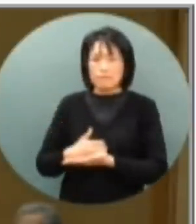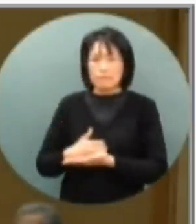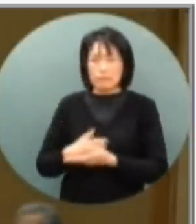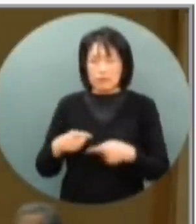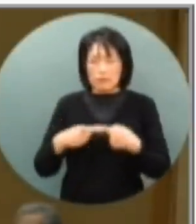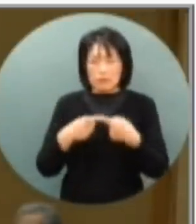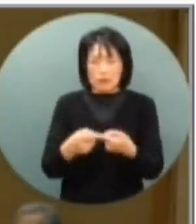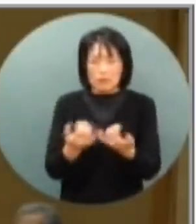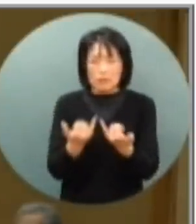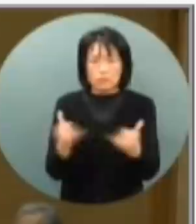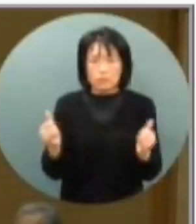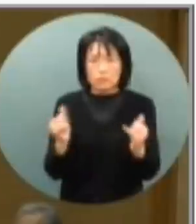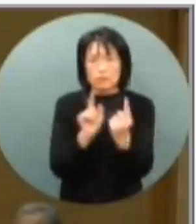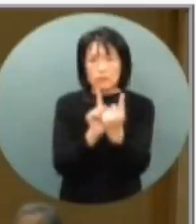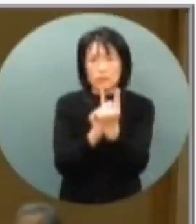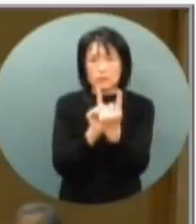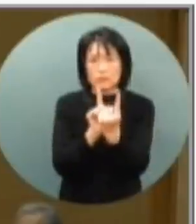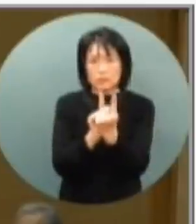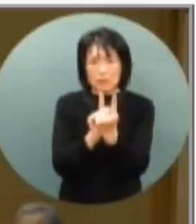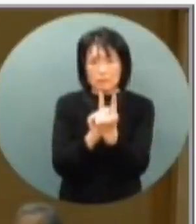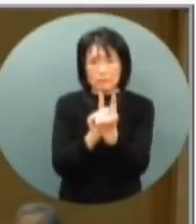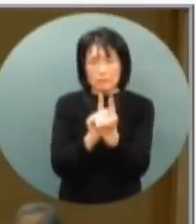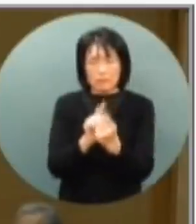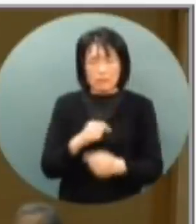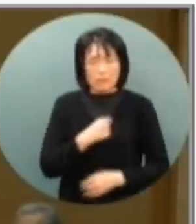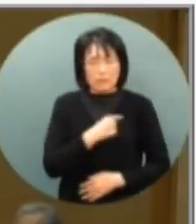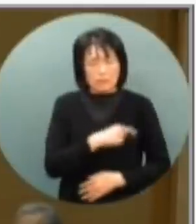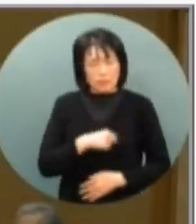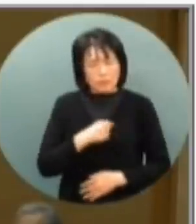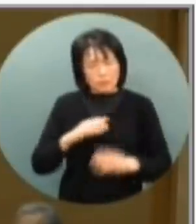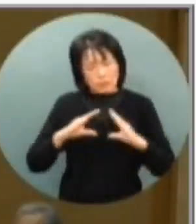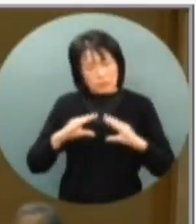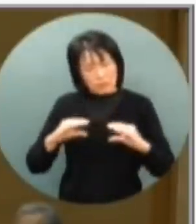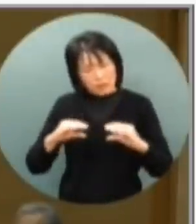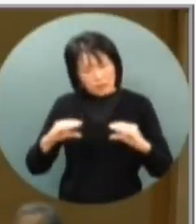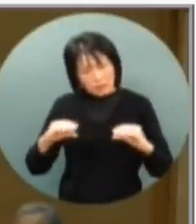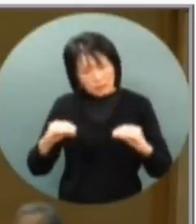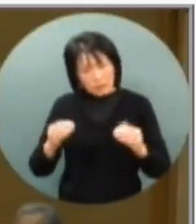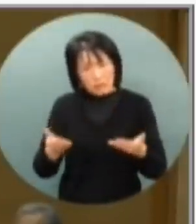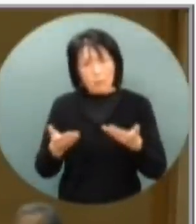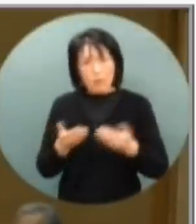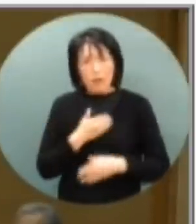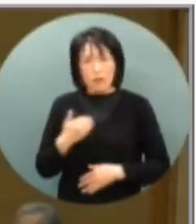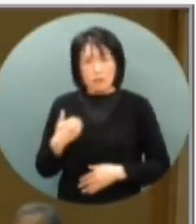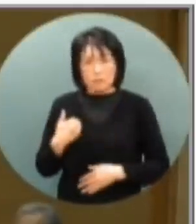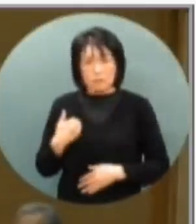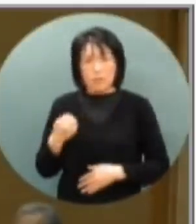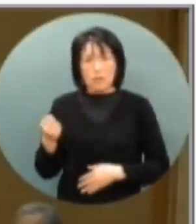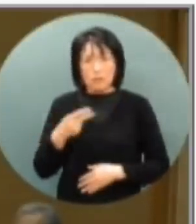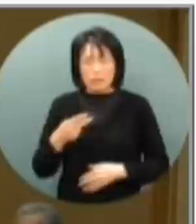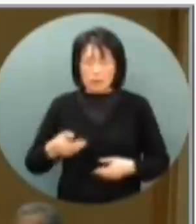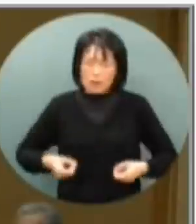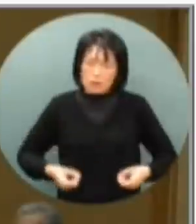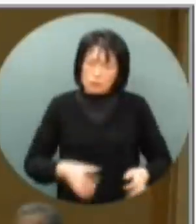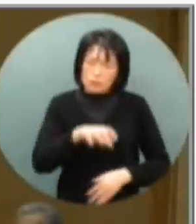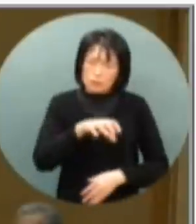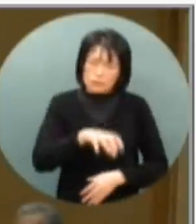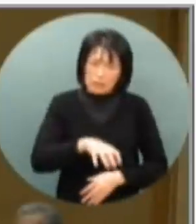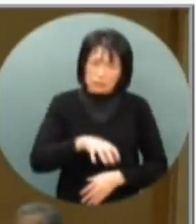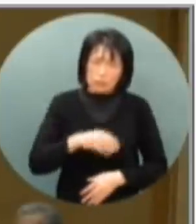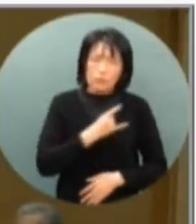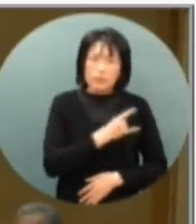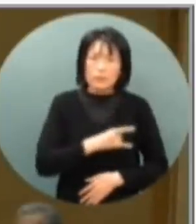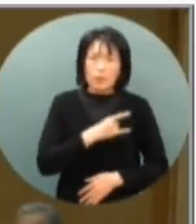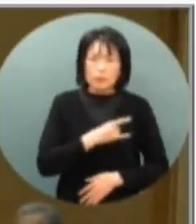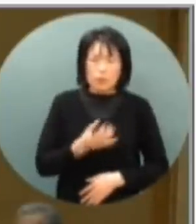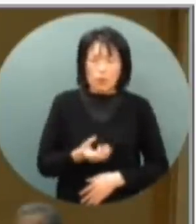入園者に対して気持ちを和らいでいただける、あるいは望郷の念をもっともっと持っていただく